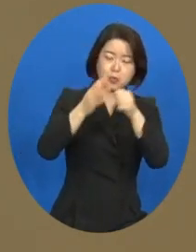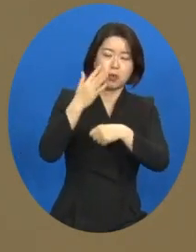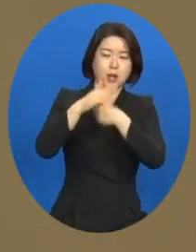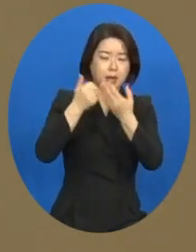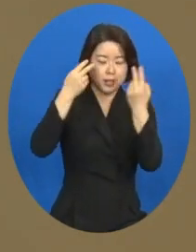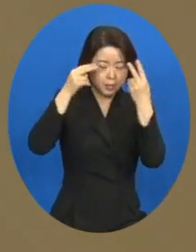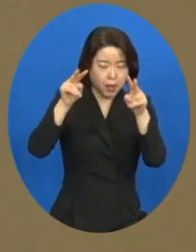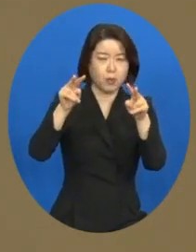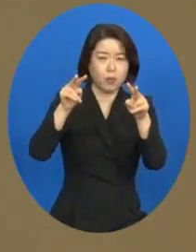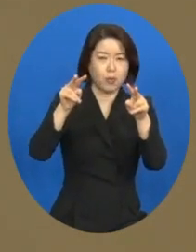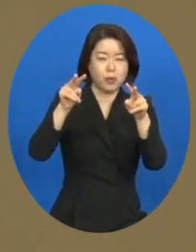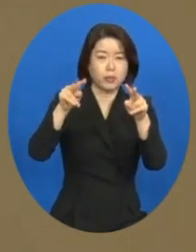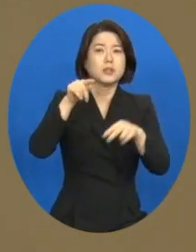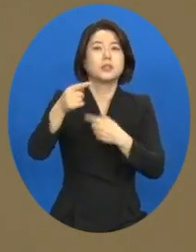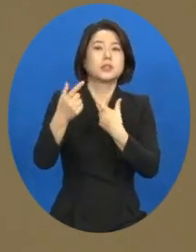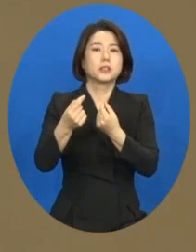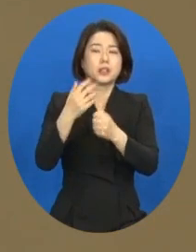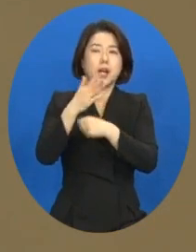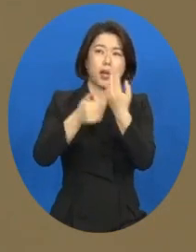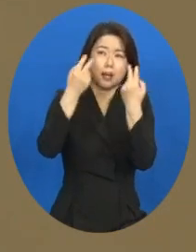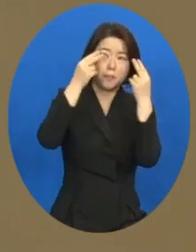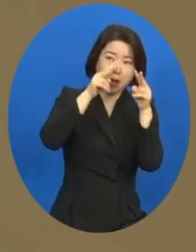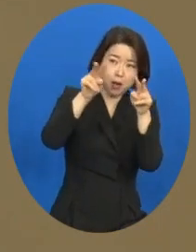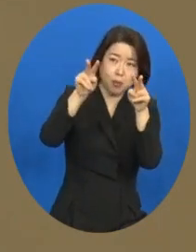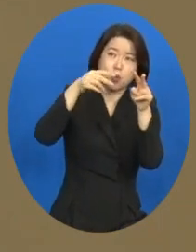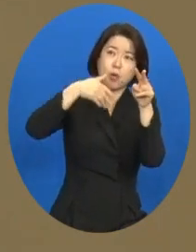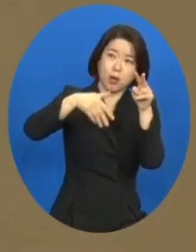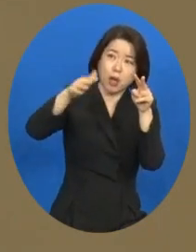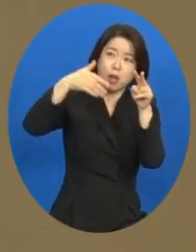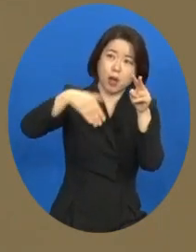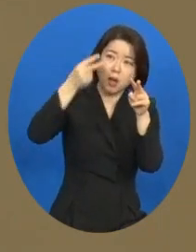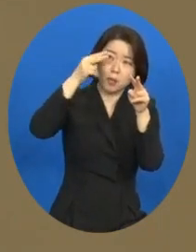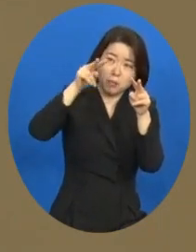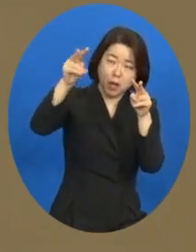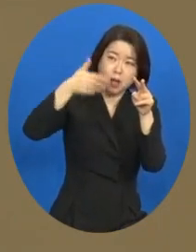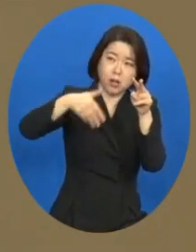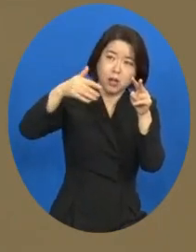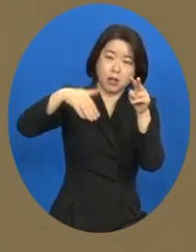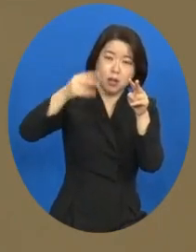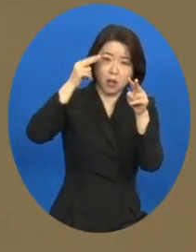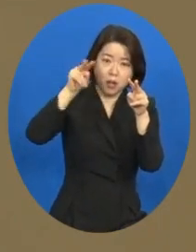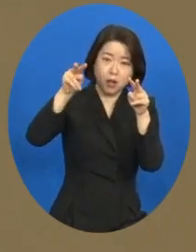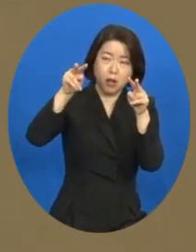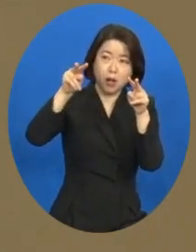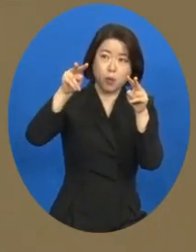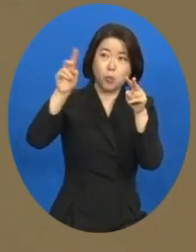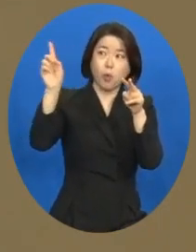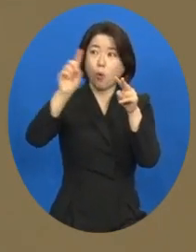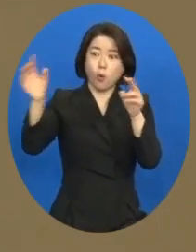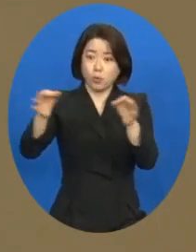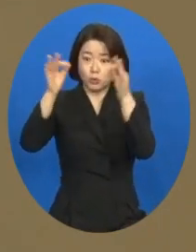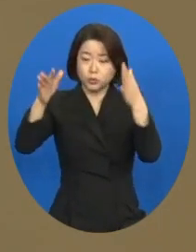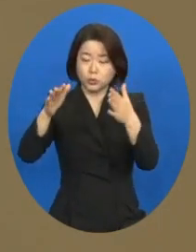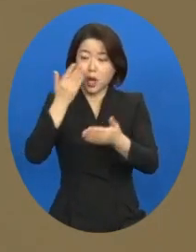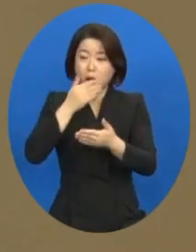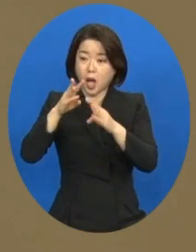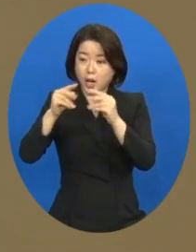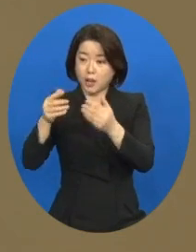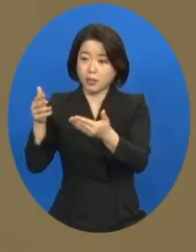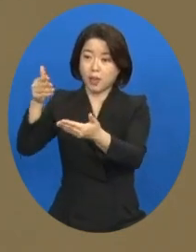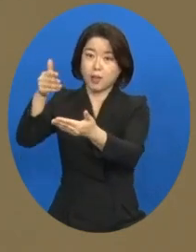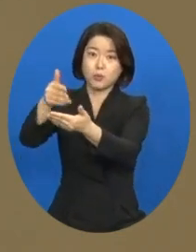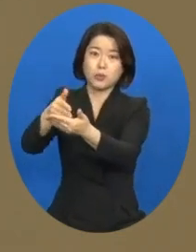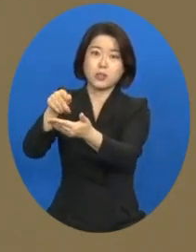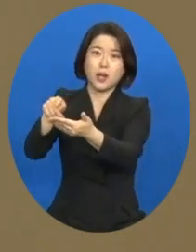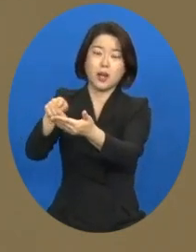바라보고 그렇게 하나님을 바라보고 가다가 하나님이 정하신 가나안 땅에 도착하도록. 하나님이